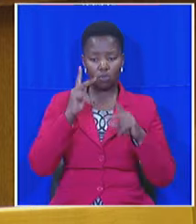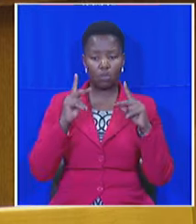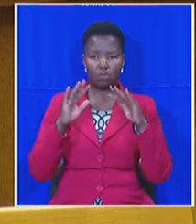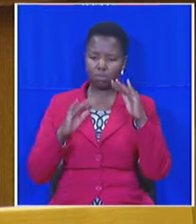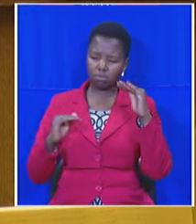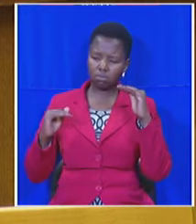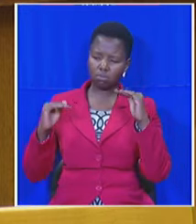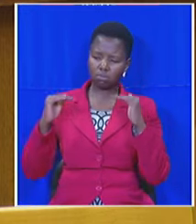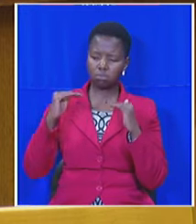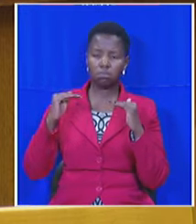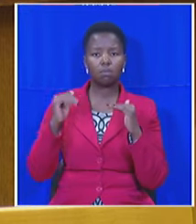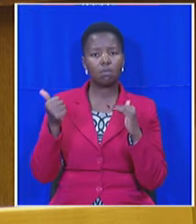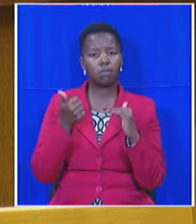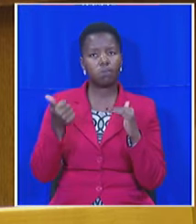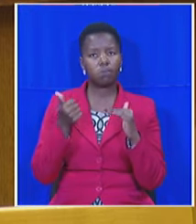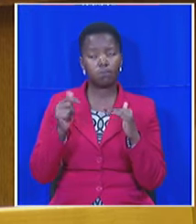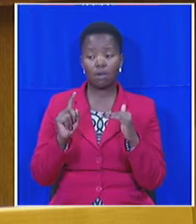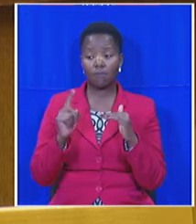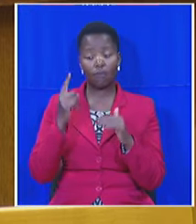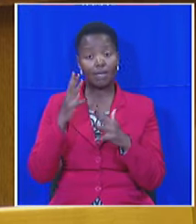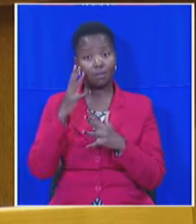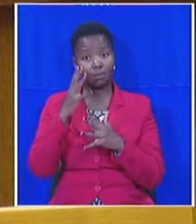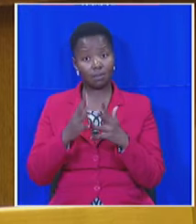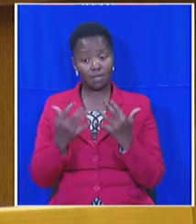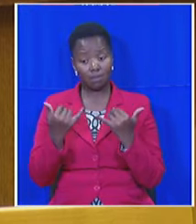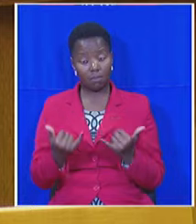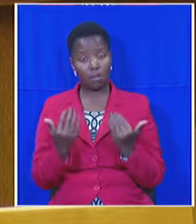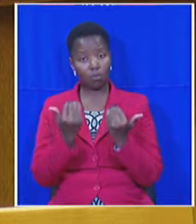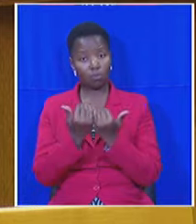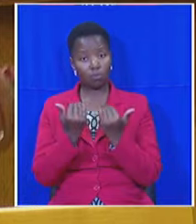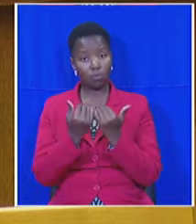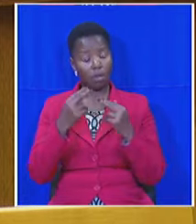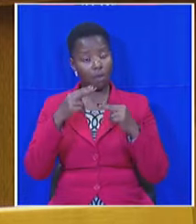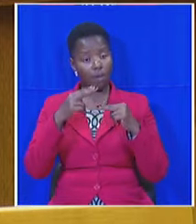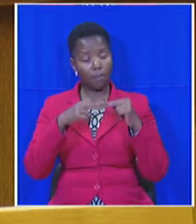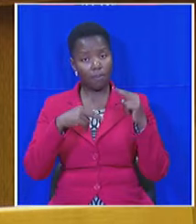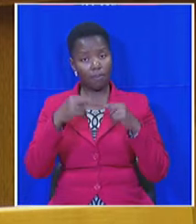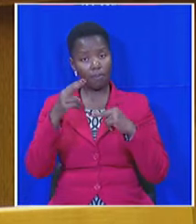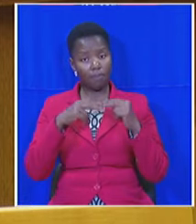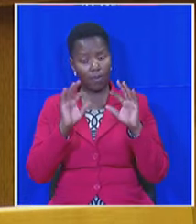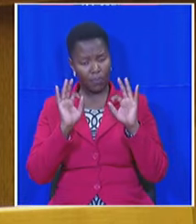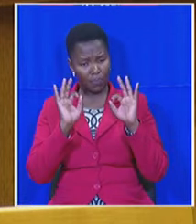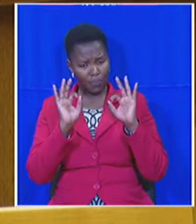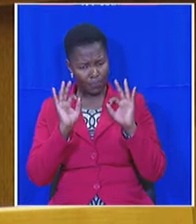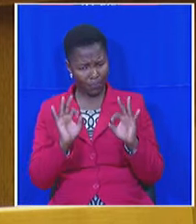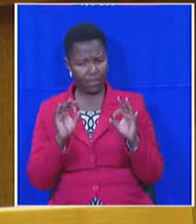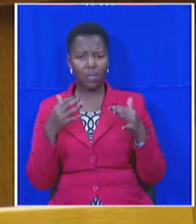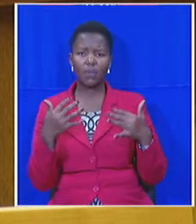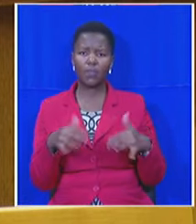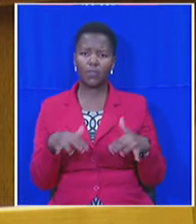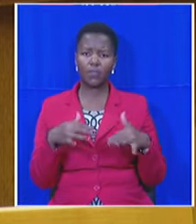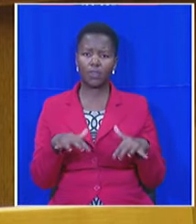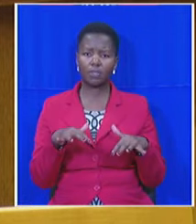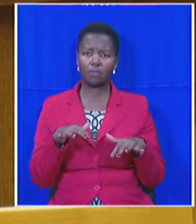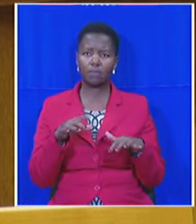ziba seqophelweni ezakhiwa ngalo. Ukuthi laba abaphikisayo bengeke bakuthande ngoba angeke bakuthokozele ukuthi baficwe la bekhona.